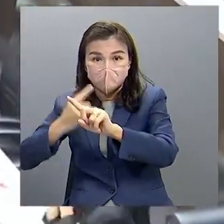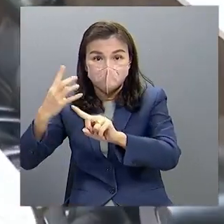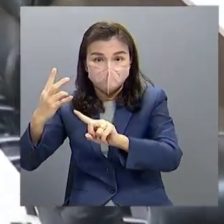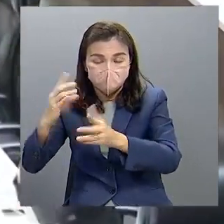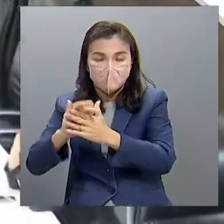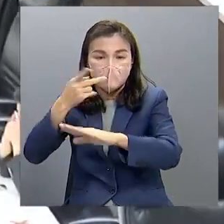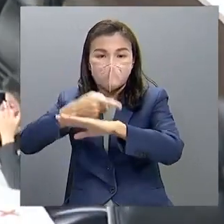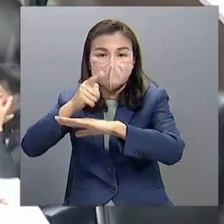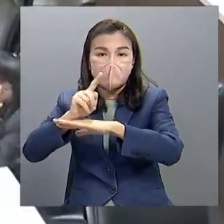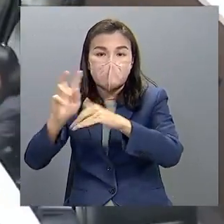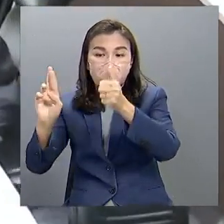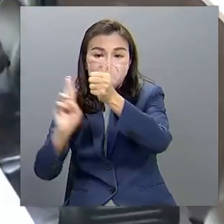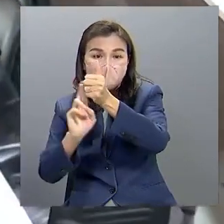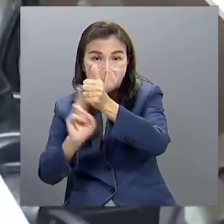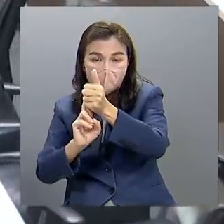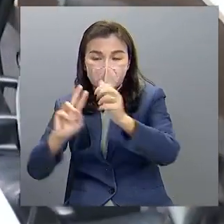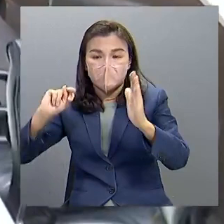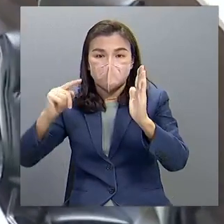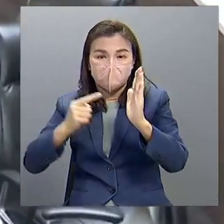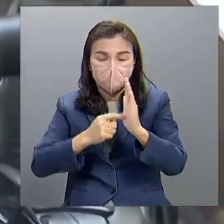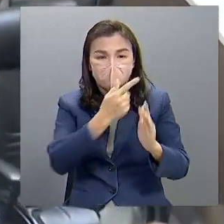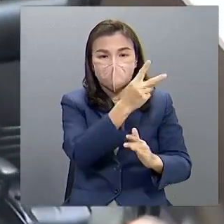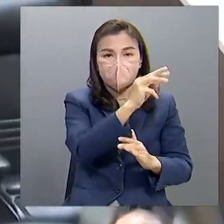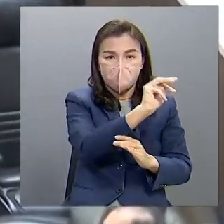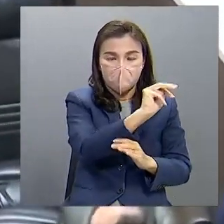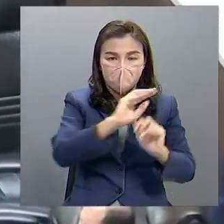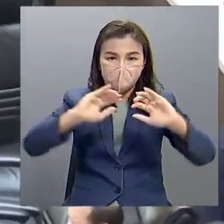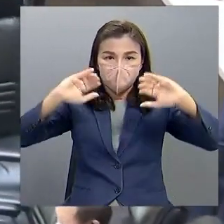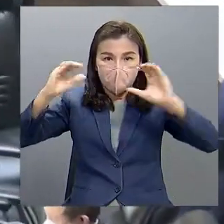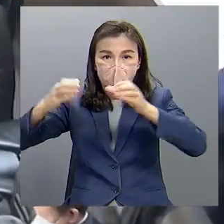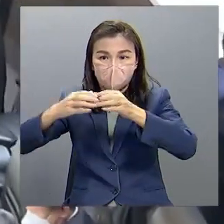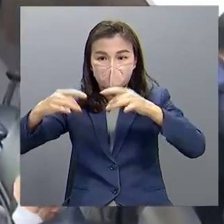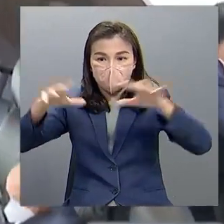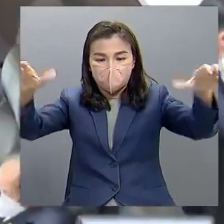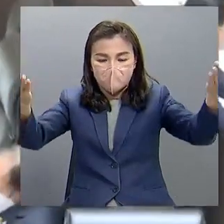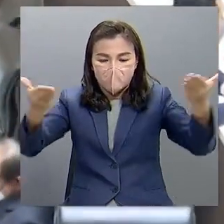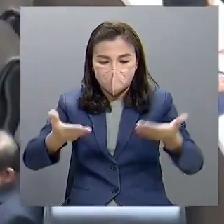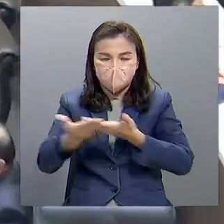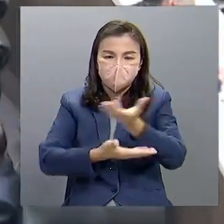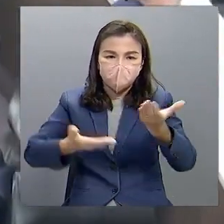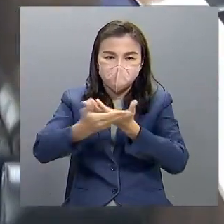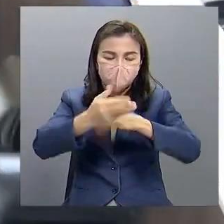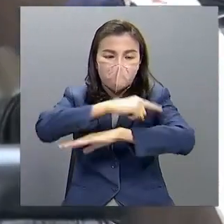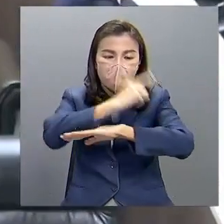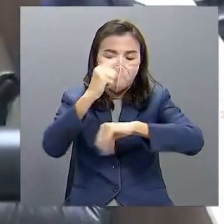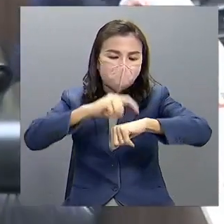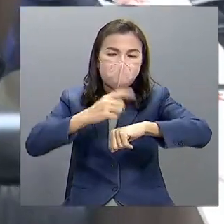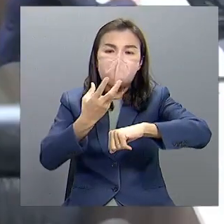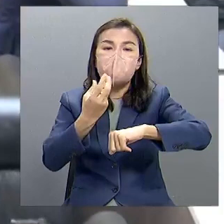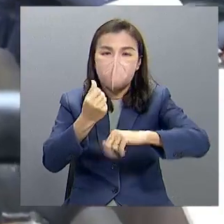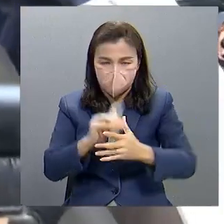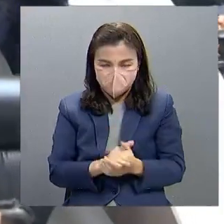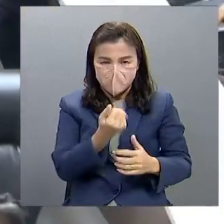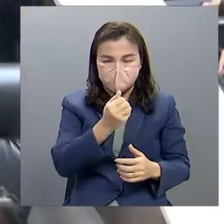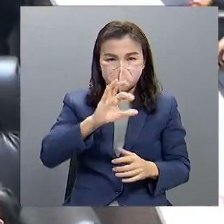ก็นัดวิป3ฝ่ายค่ะทั้งครม.วิปรัฐบาลฝ่ายค้านมหารือกำหนดวันเวลานับแต่วันที่19กรกฎาคมเป็นต้นไป